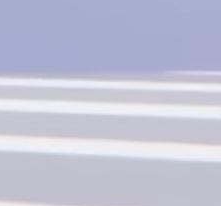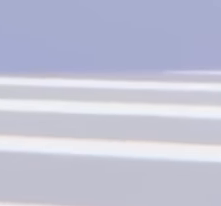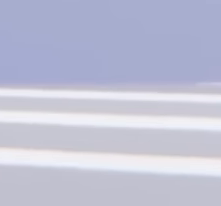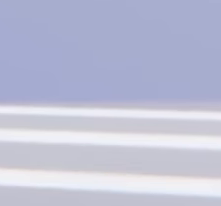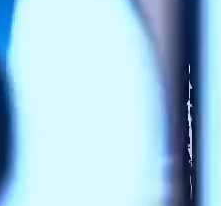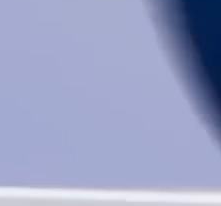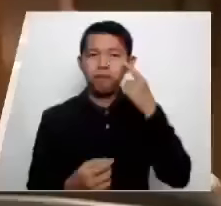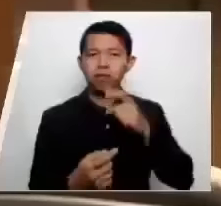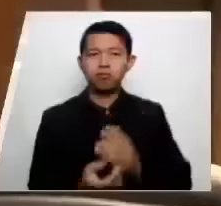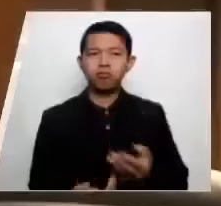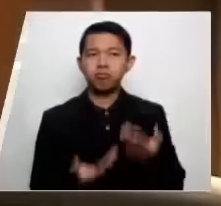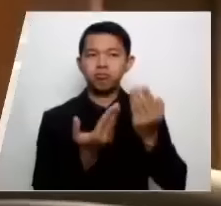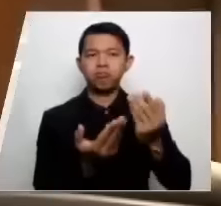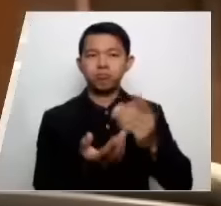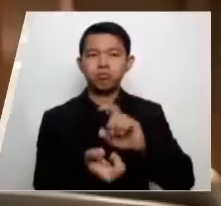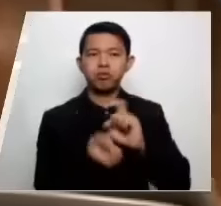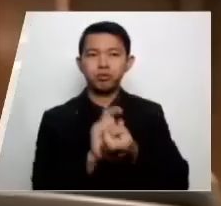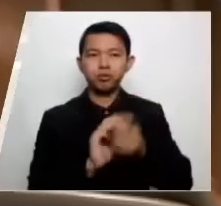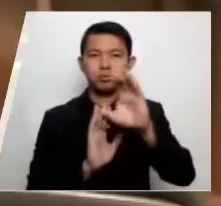Gonzalez.